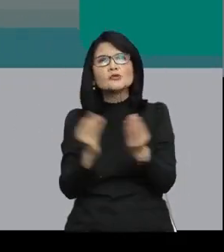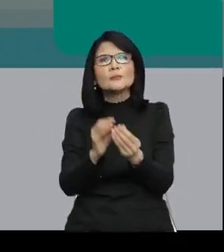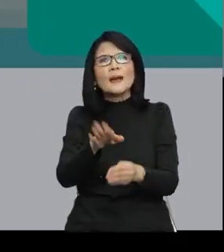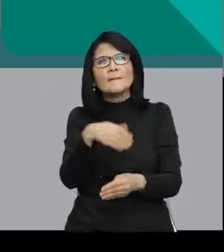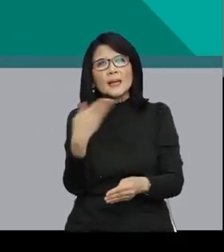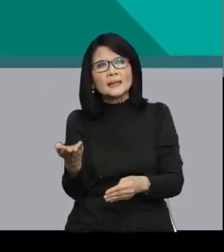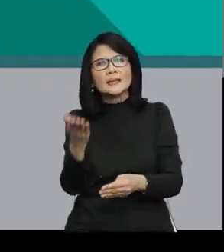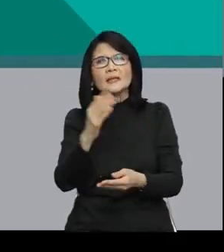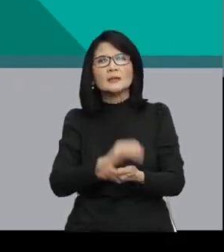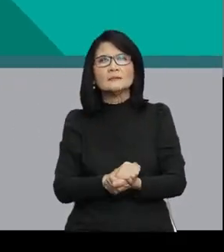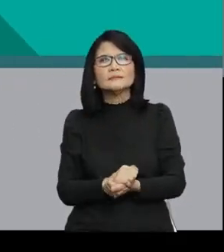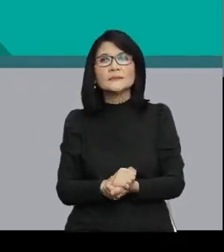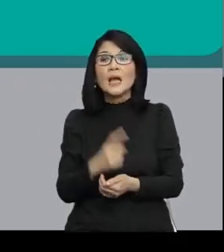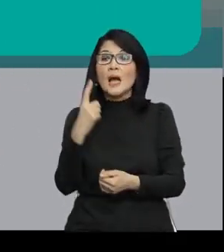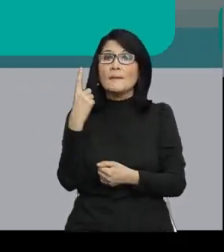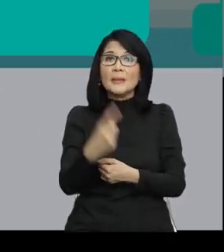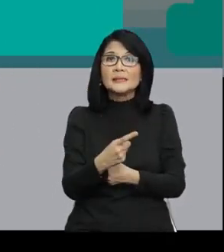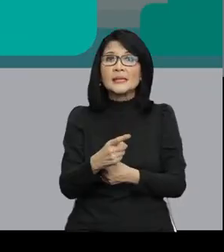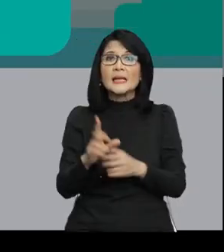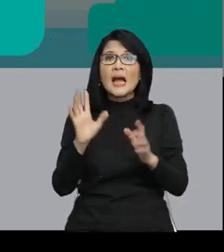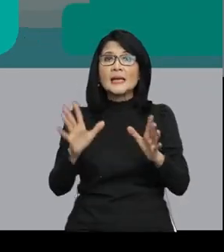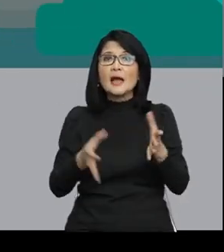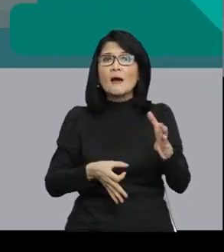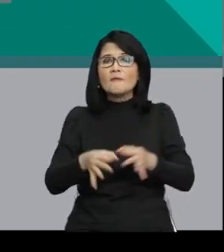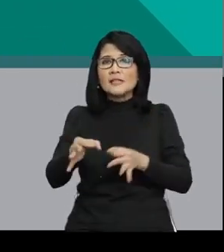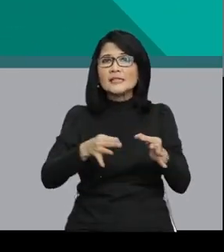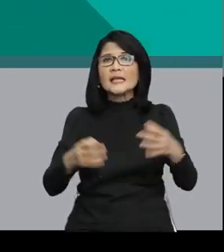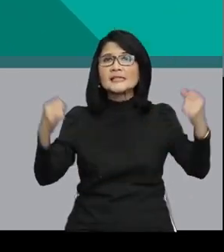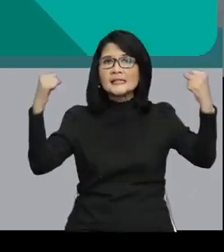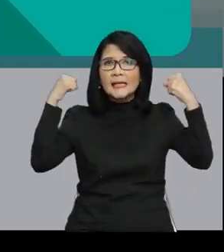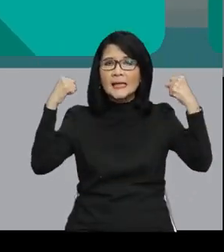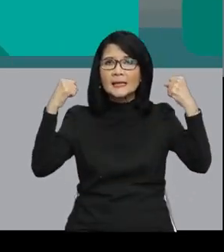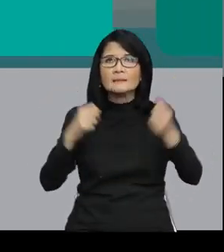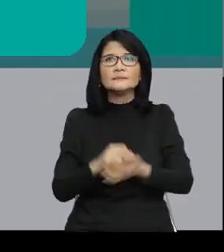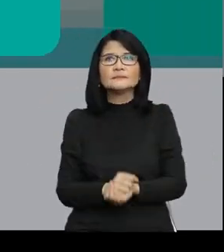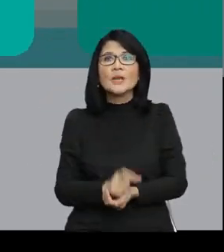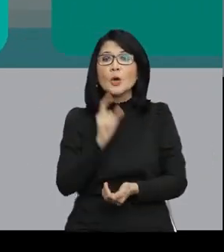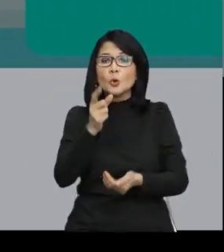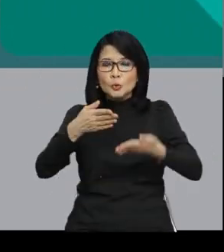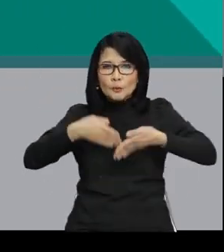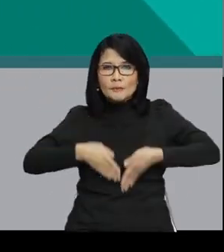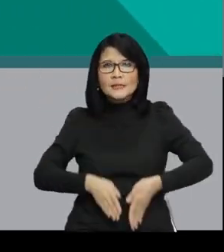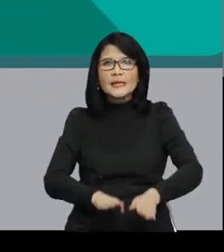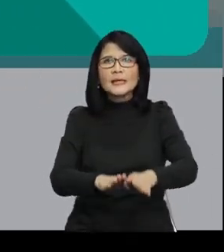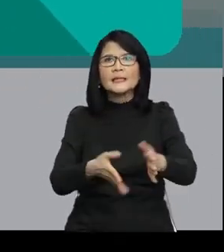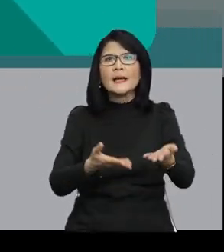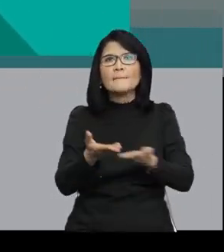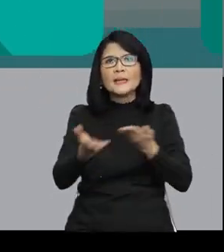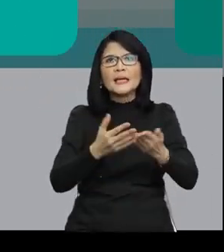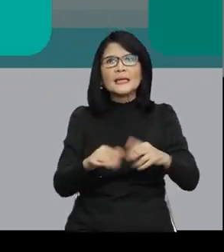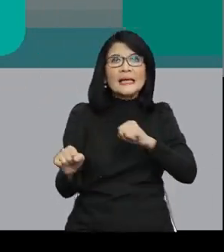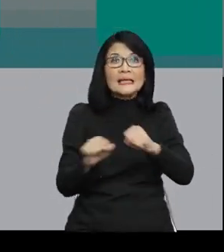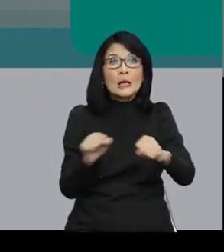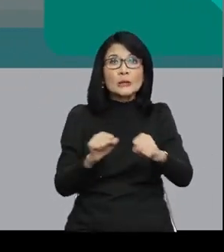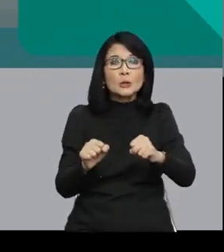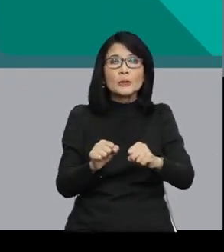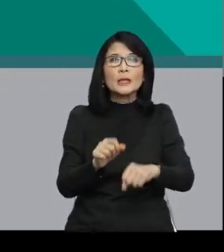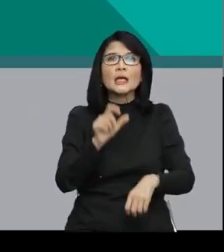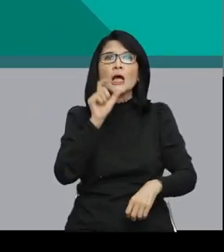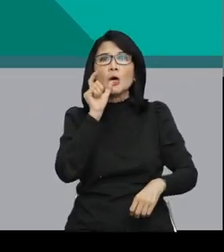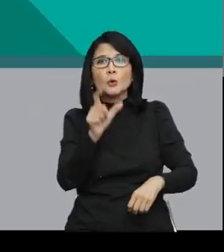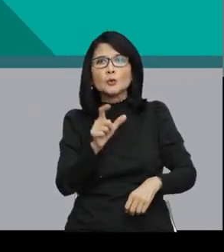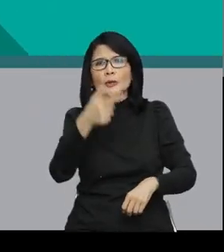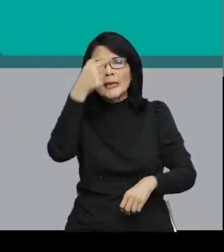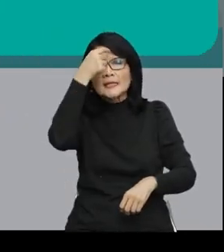maternal dan neonatal, memastikan ketersediaan fasilitas kesehatan untuk persalinan serta pelayanan gawat darurat bagi